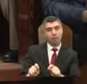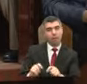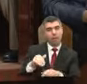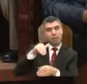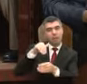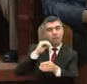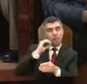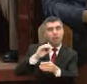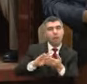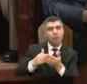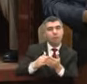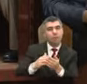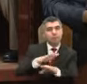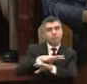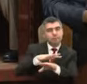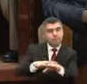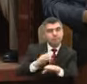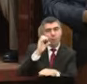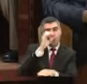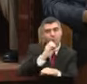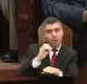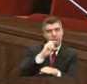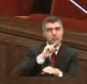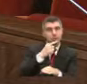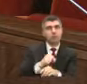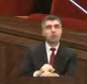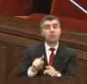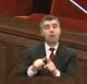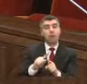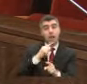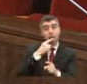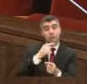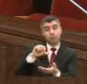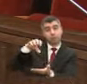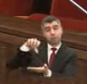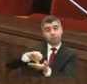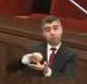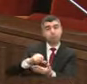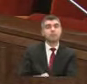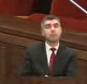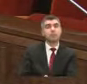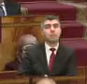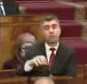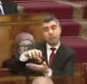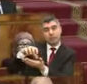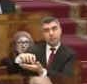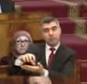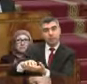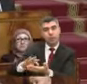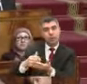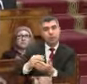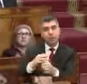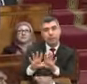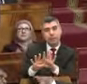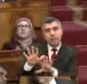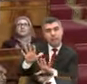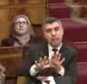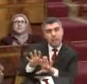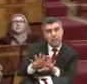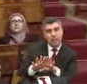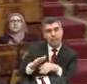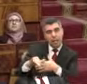في الولوج الى التعليم العالي، احداث كليه الطب الرشيديه، احداث نواه جامعيه والاقسام التحضيريه باقاليم تنغير وزقوره